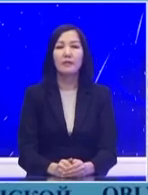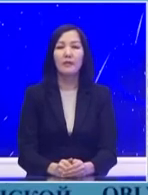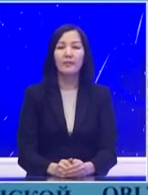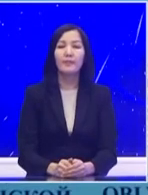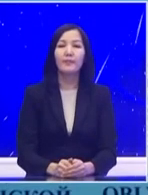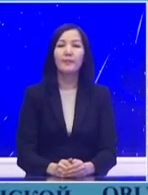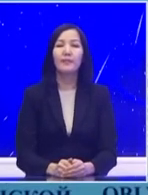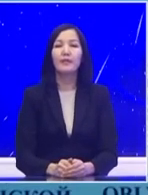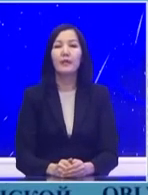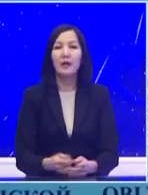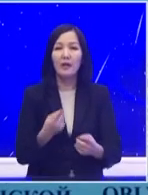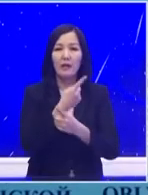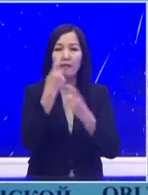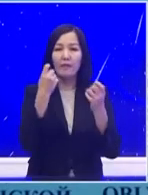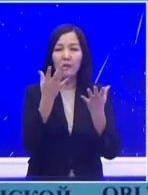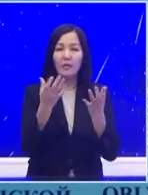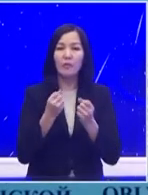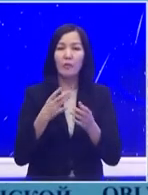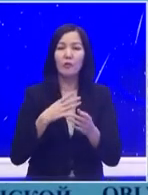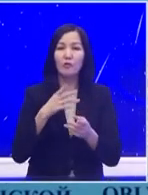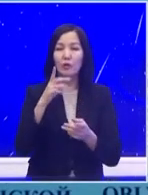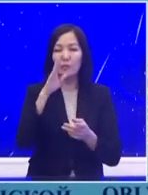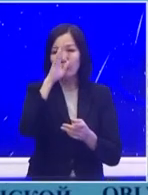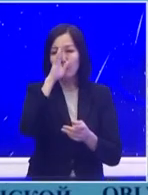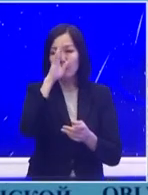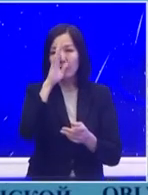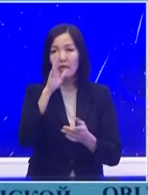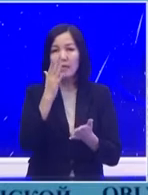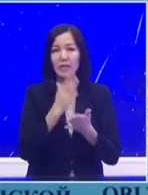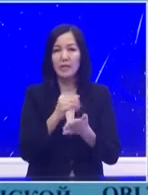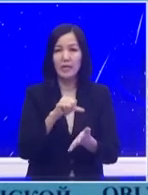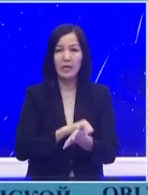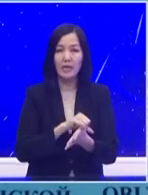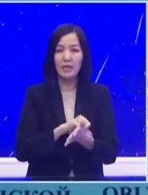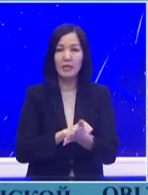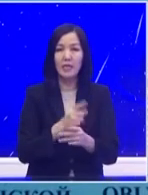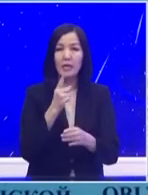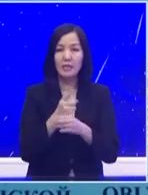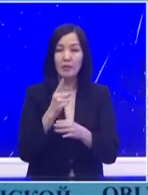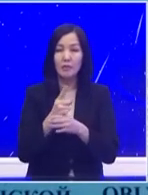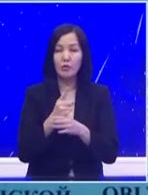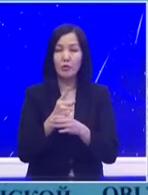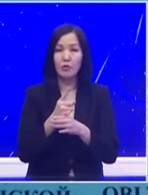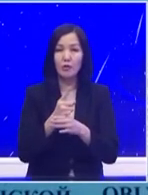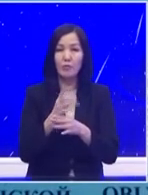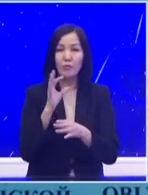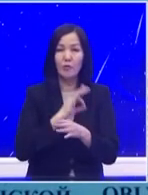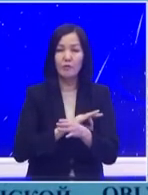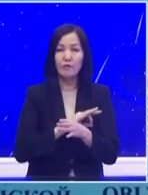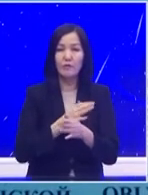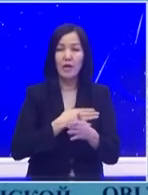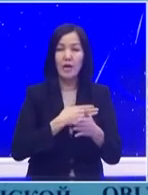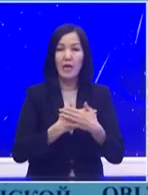К нам поступила информация о том, что у этого мужчины хранятся наркотические вещества, запрещенные к обороту. Он активно занимался